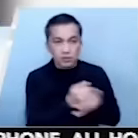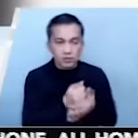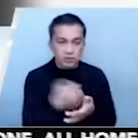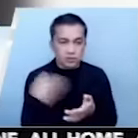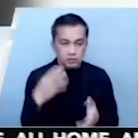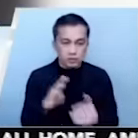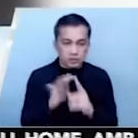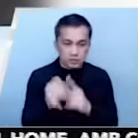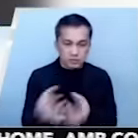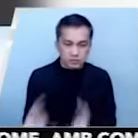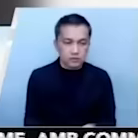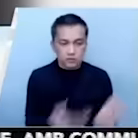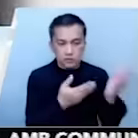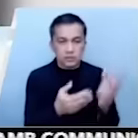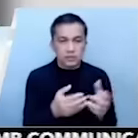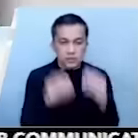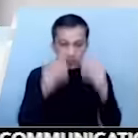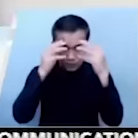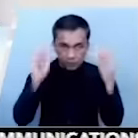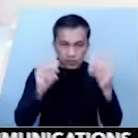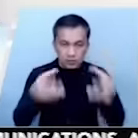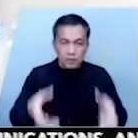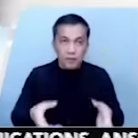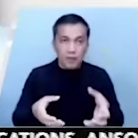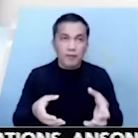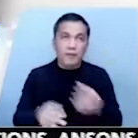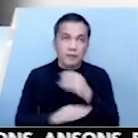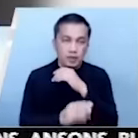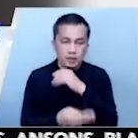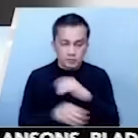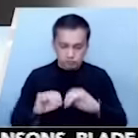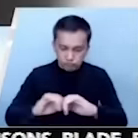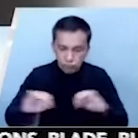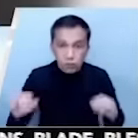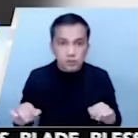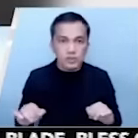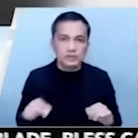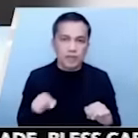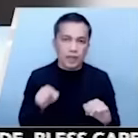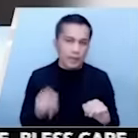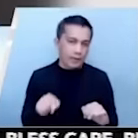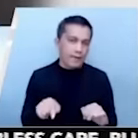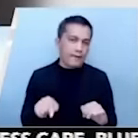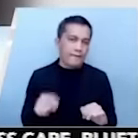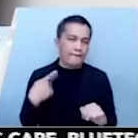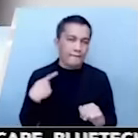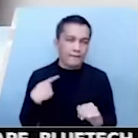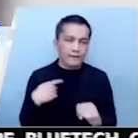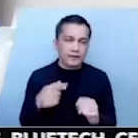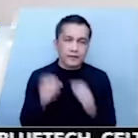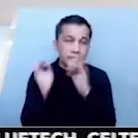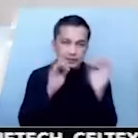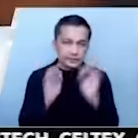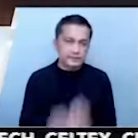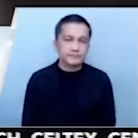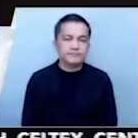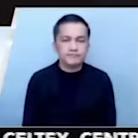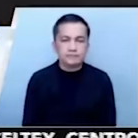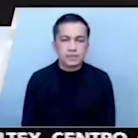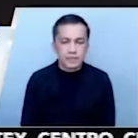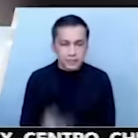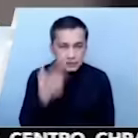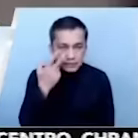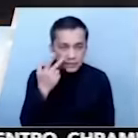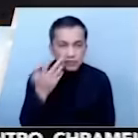para dalhin sa alkalde ang supot. Nabuksan, doon na tumambad ang umunoy illegal na droga. Inaalam pa kung saan